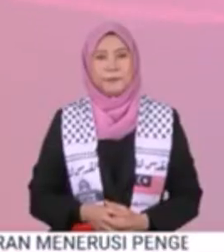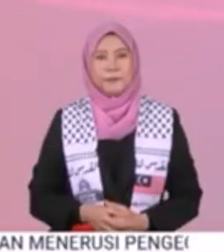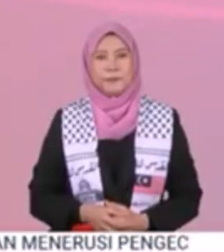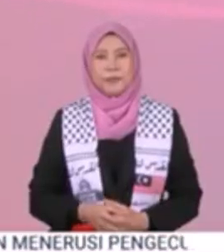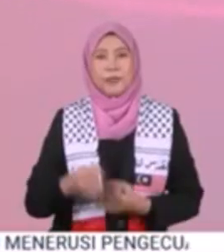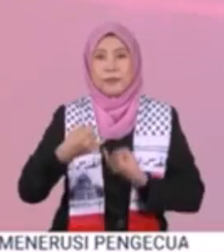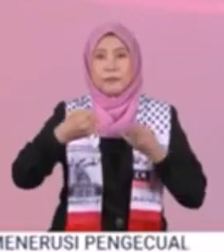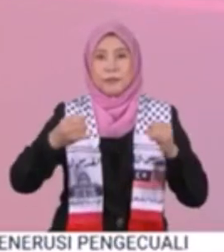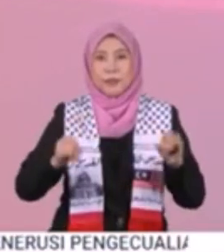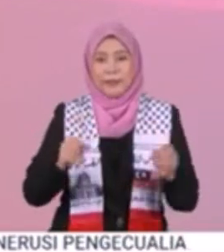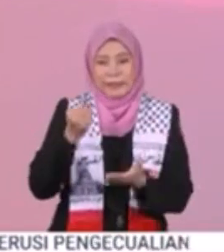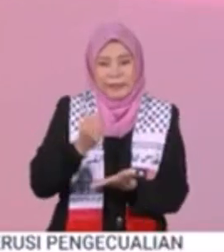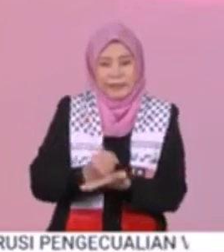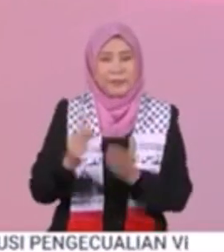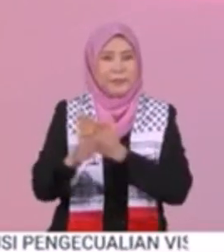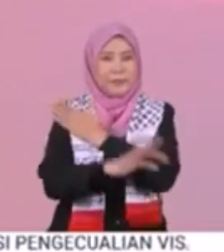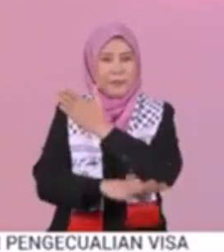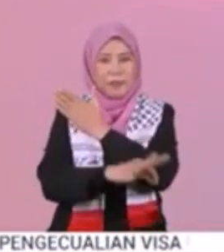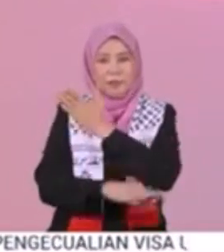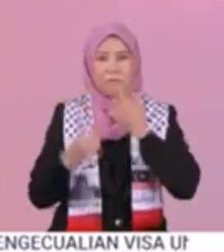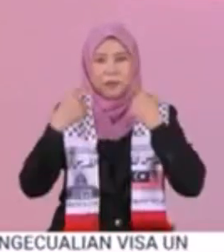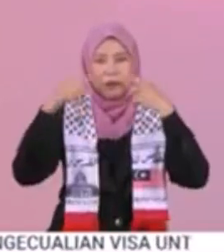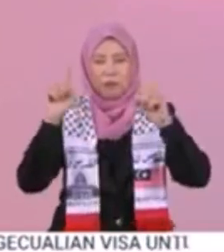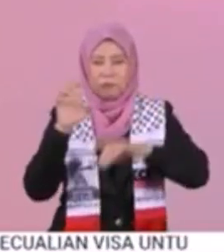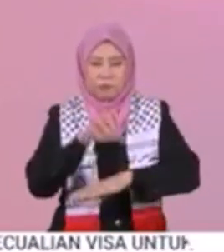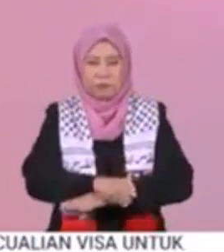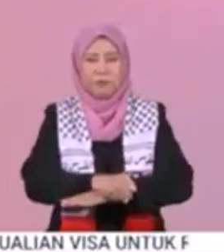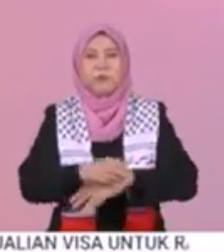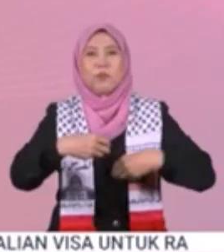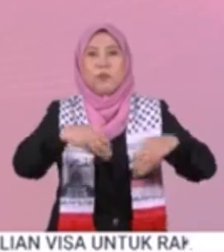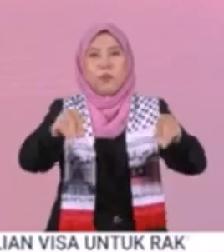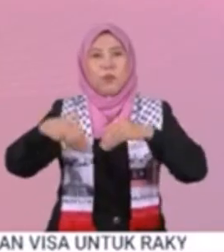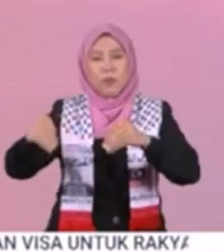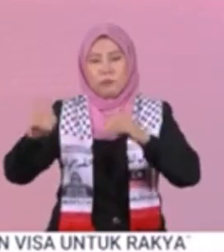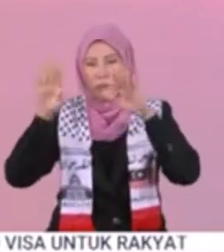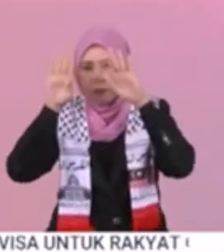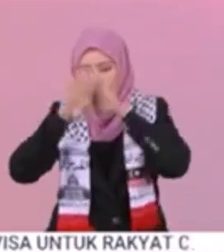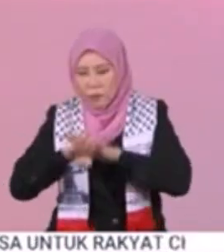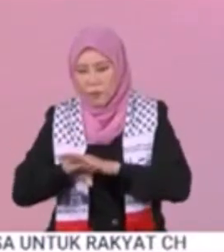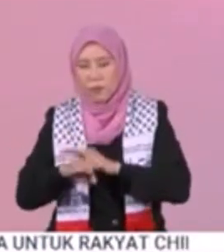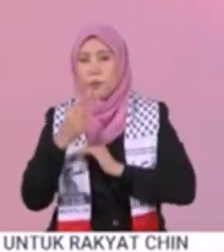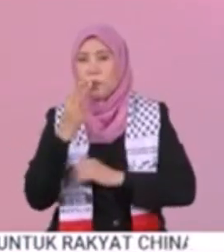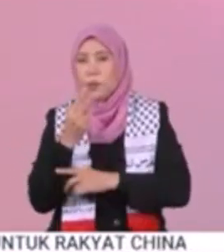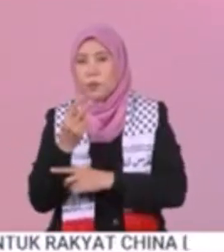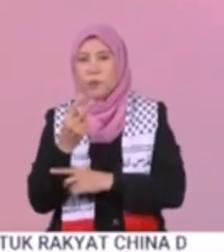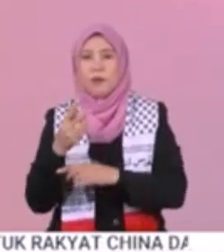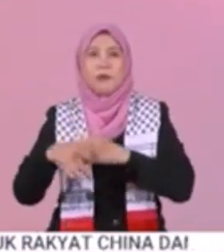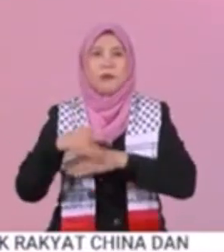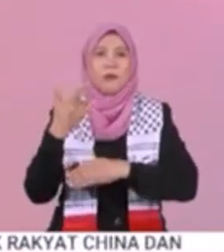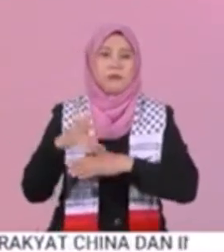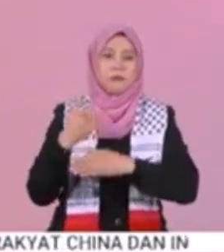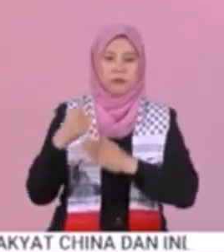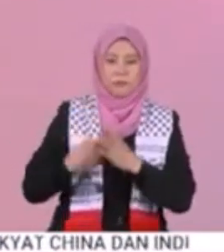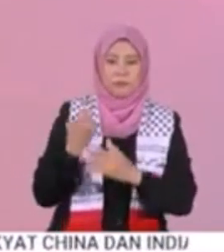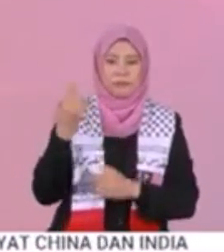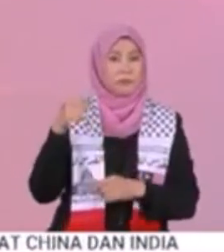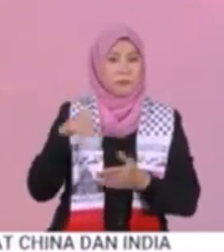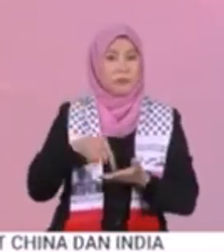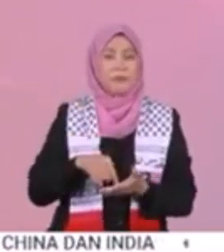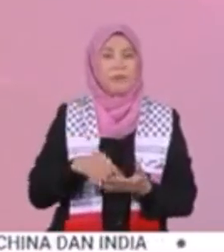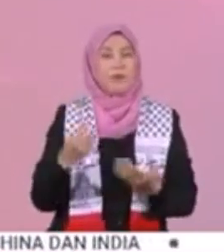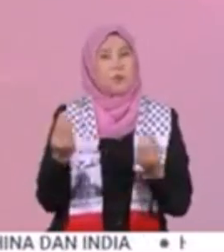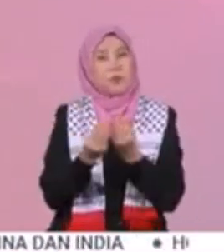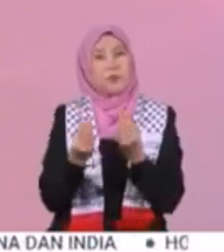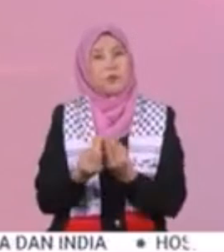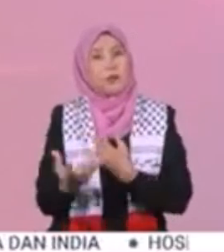jabatan kastam Negeri Sembilan berjaya menumpaskan dua sindiket pengedaran rokok seluduk menerusi dua operasi berasingan awal bulan ini rampasan melibatkan